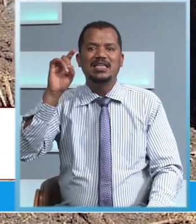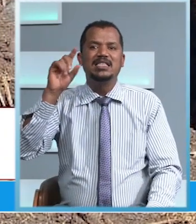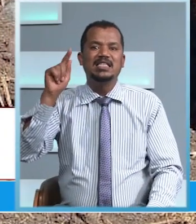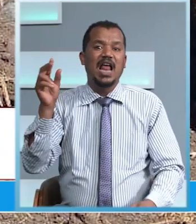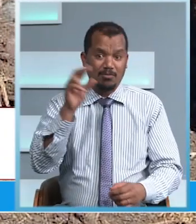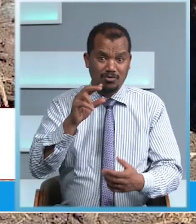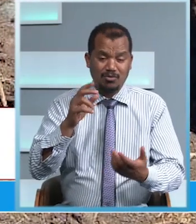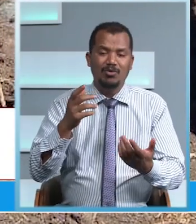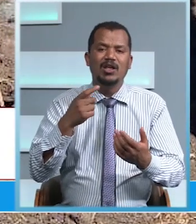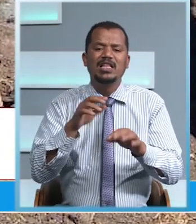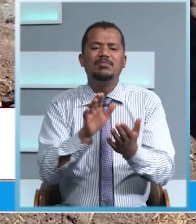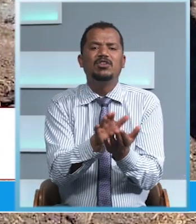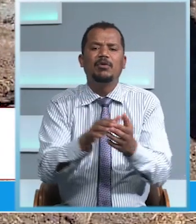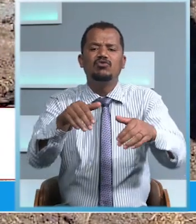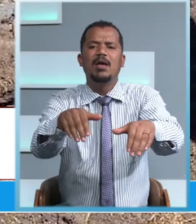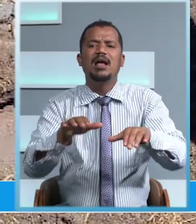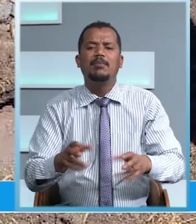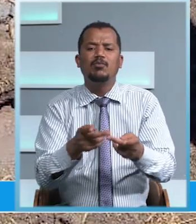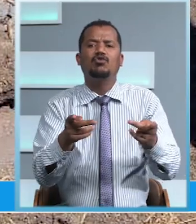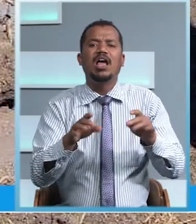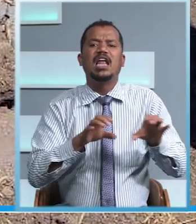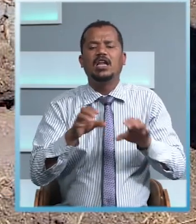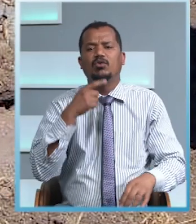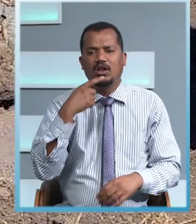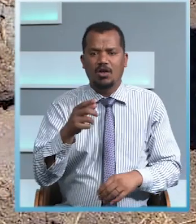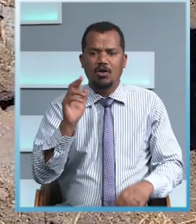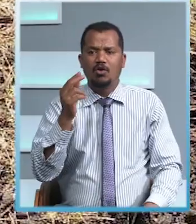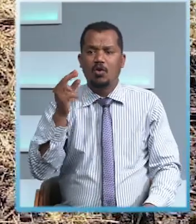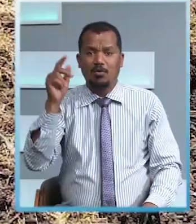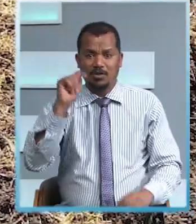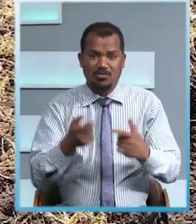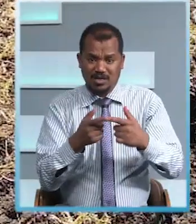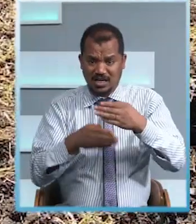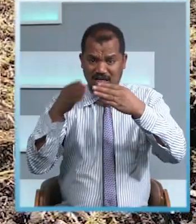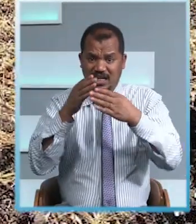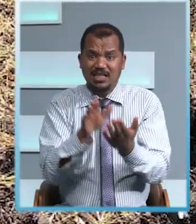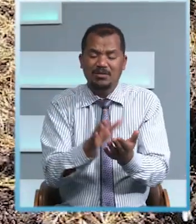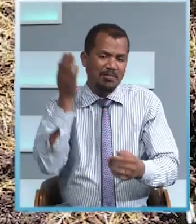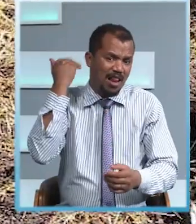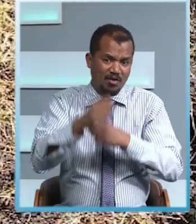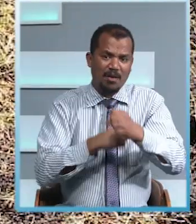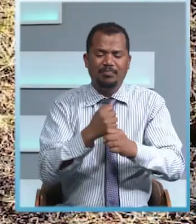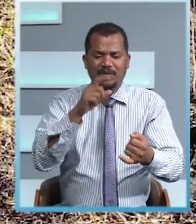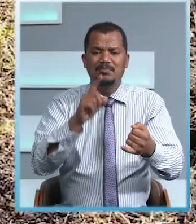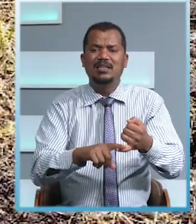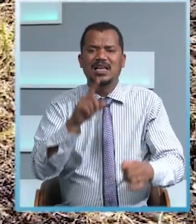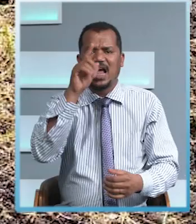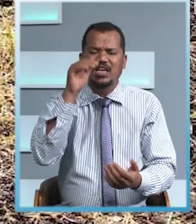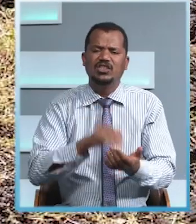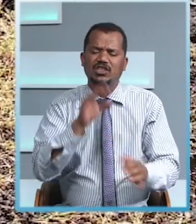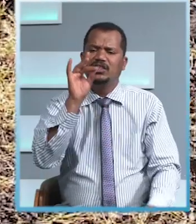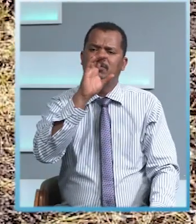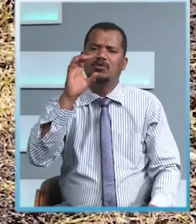ዝናቡ ሰማው ወራሪ ቡድን ትምህርት ቤቱን የመቃብር ስፍራ እንዳደረገው ገልጿል። የሮቢት ሁለተኛ ደረጃ ትምህርት ቤት ባለፈው ዓመት